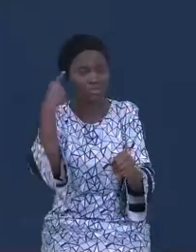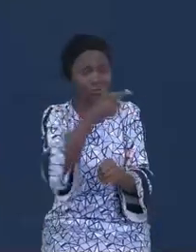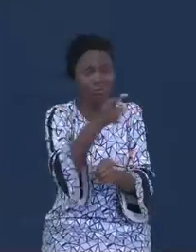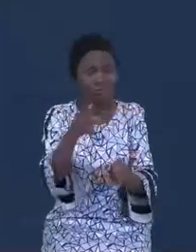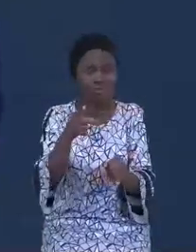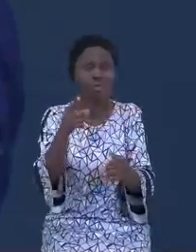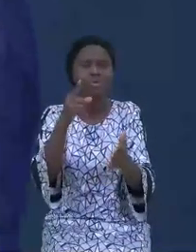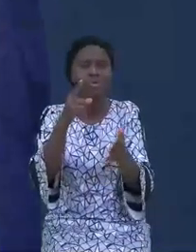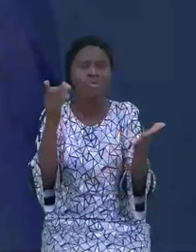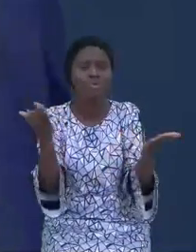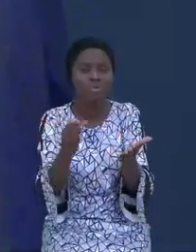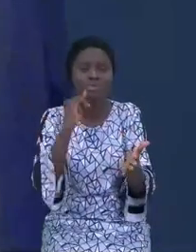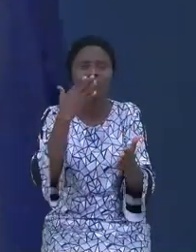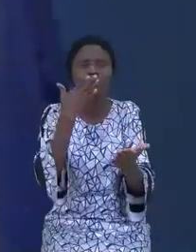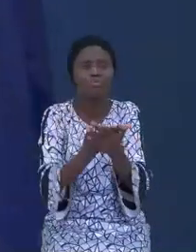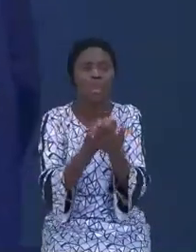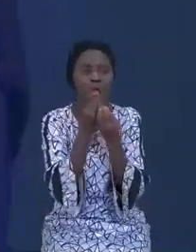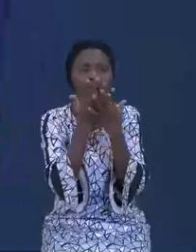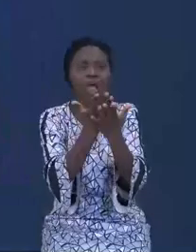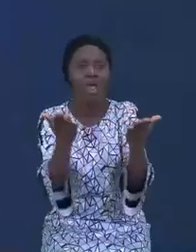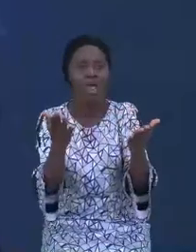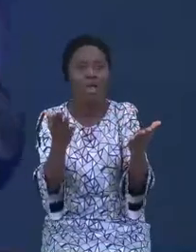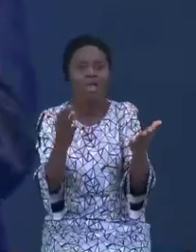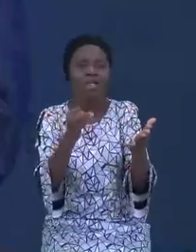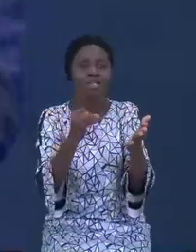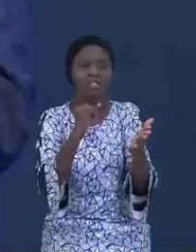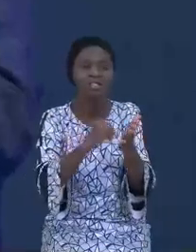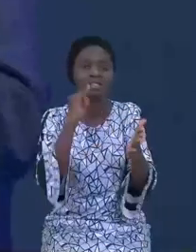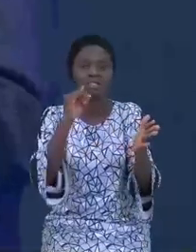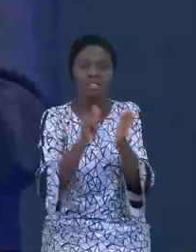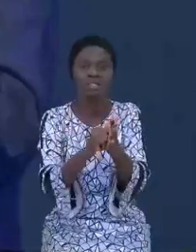C'est quoi la bonne nouvelle? Quiconque invoquera le nom du Seigneur